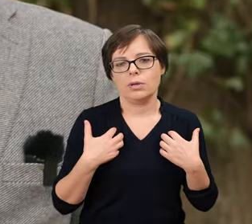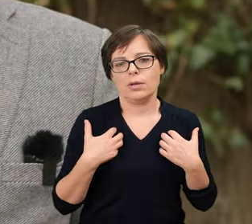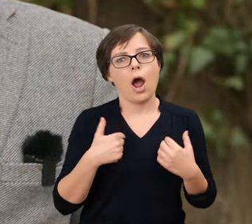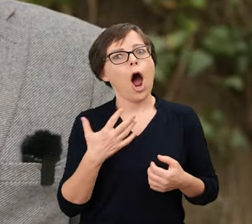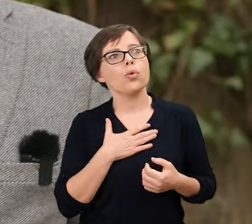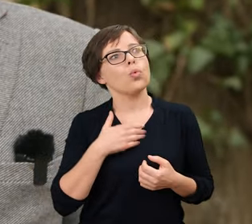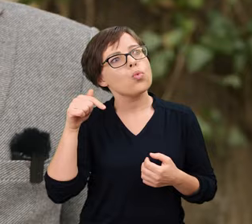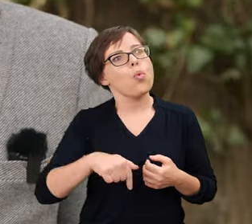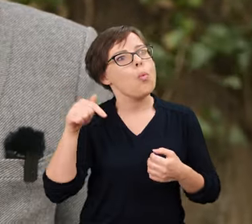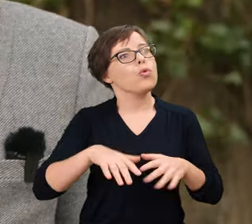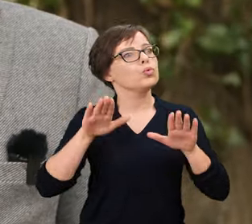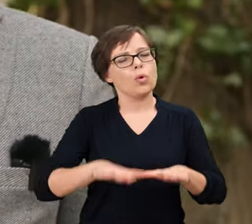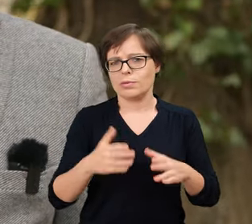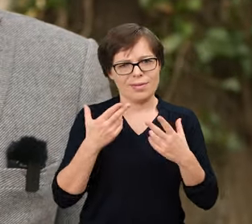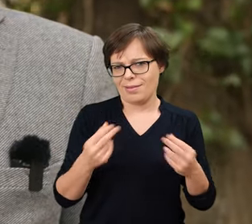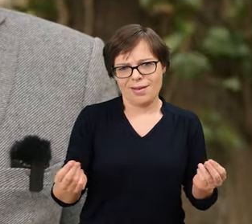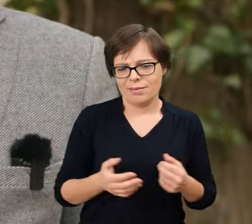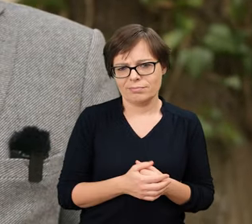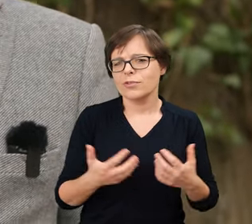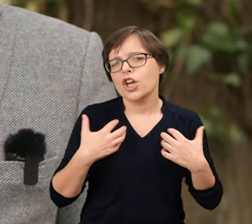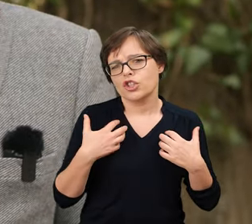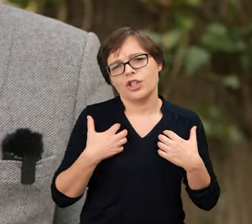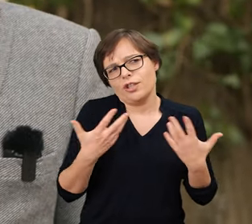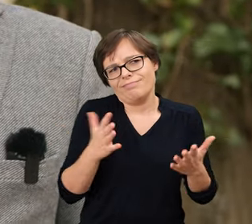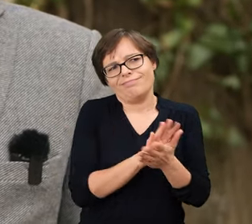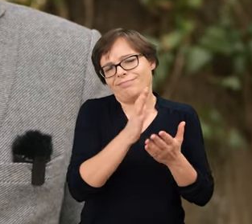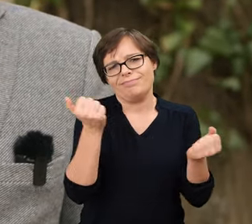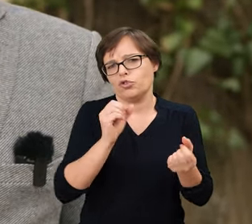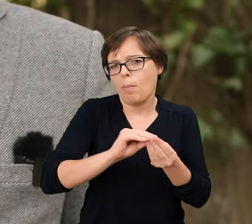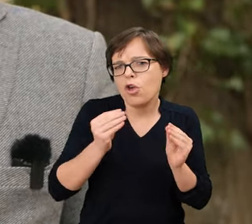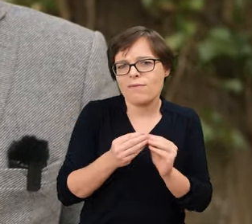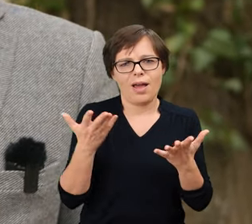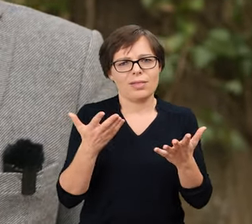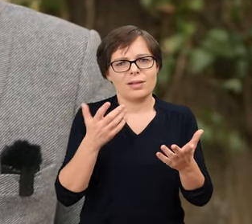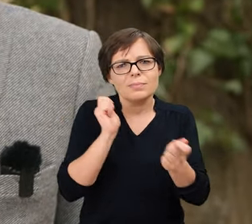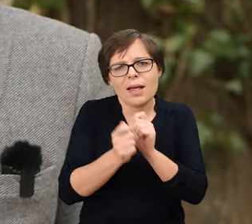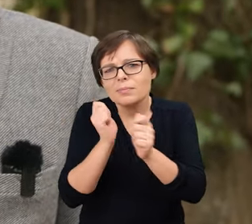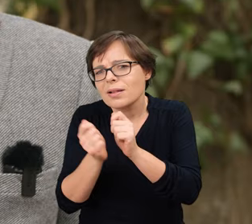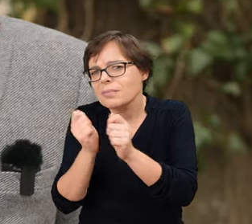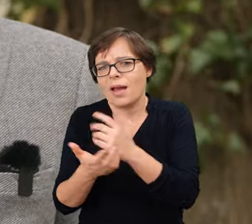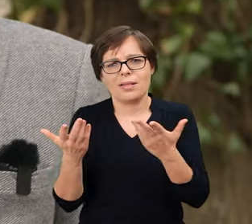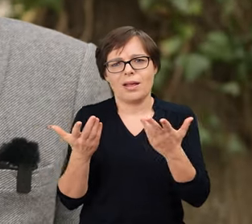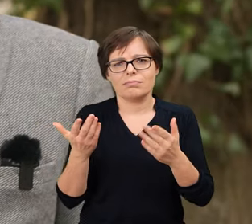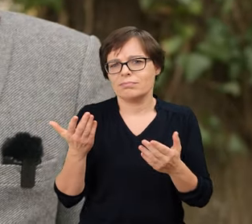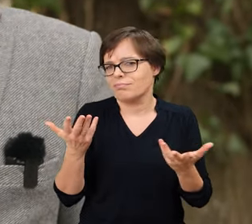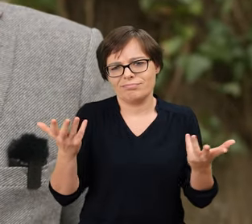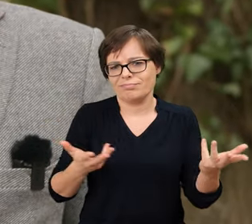zostanę tutaj na zawsze. Życie jest zbyt skomplikowane i za dużo w nim zwrotów, żeby być